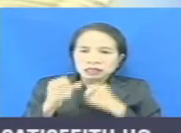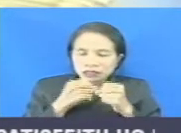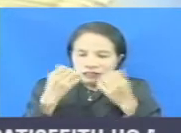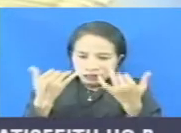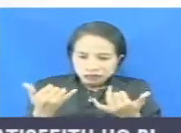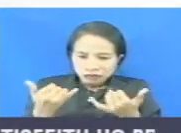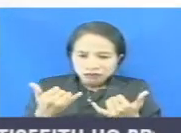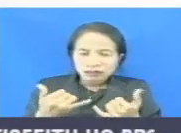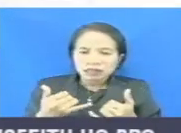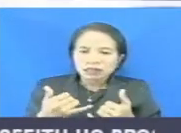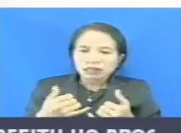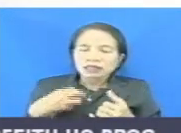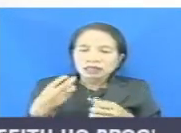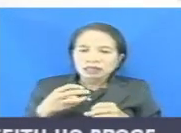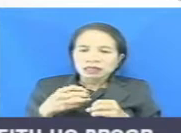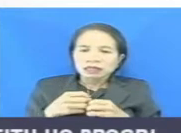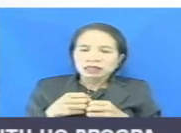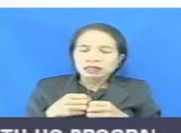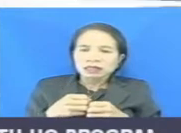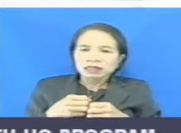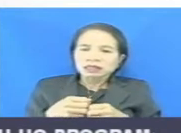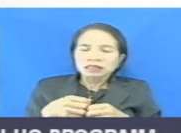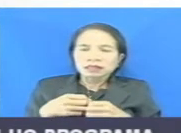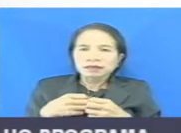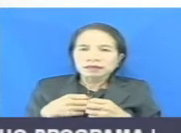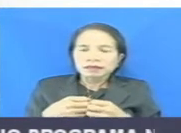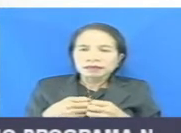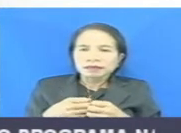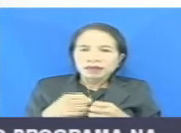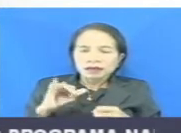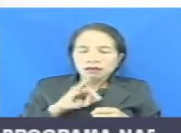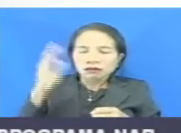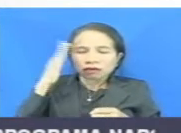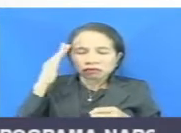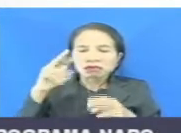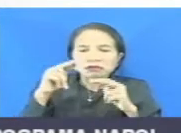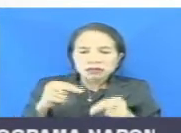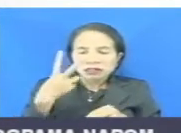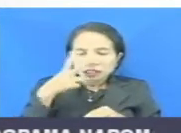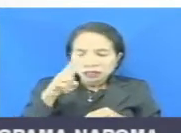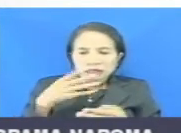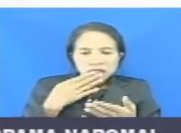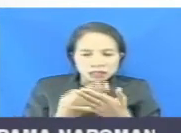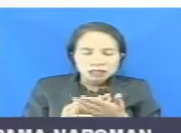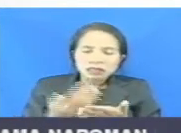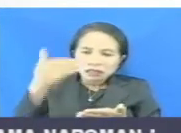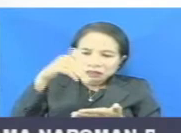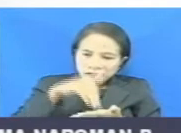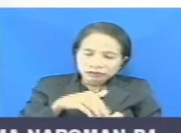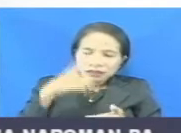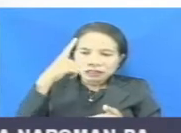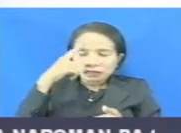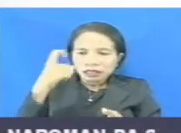ida agor dauk ita tu husi kelane ne sira mos telve haunoi nai hira sira persija hare di dia filafali tambah